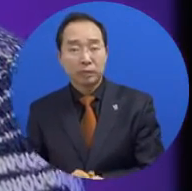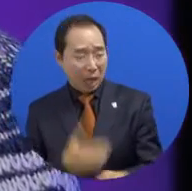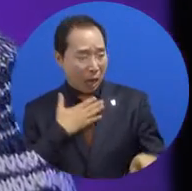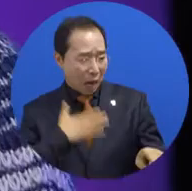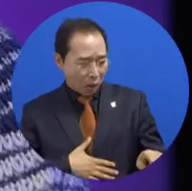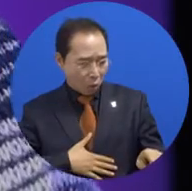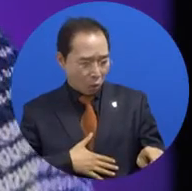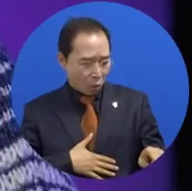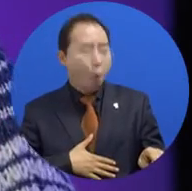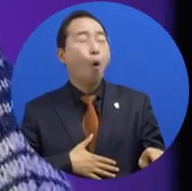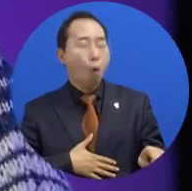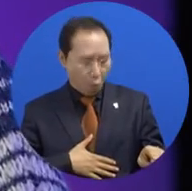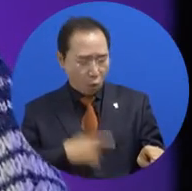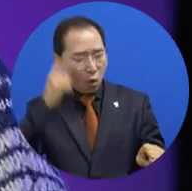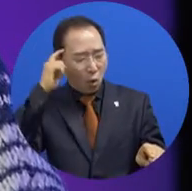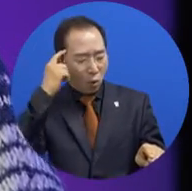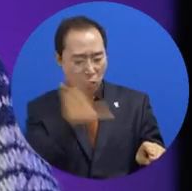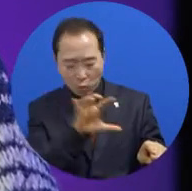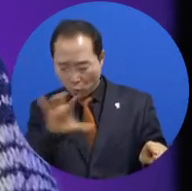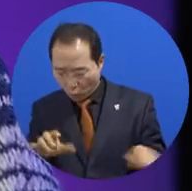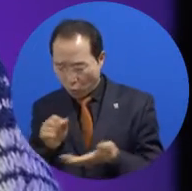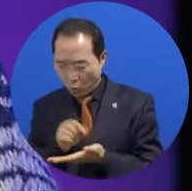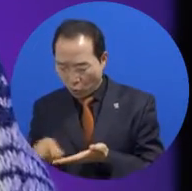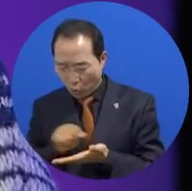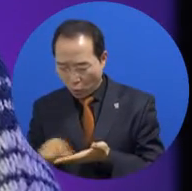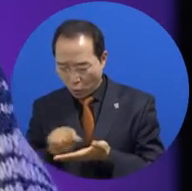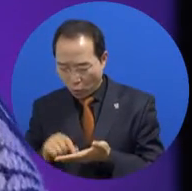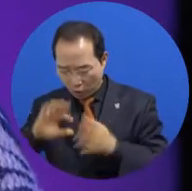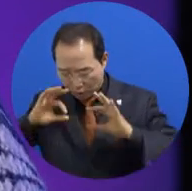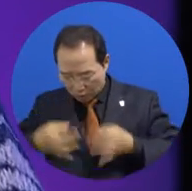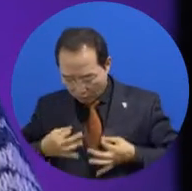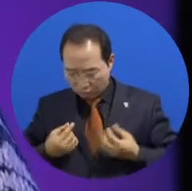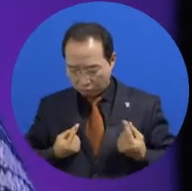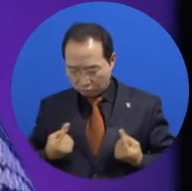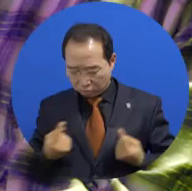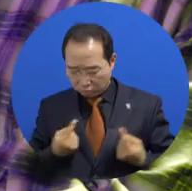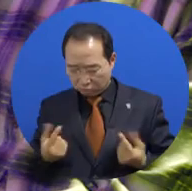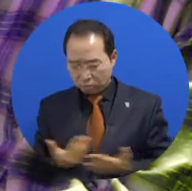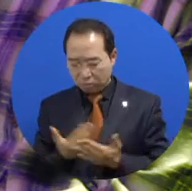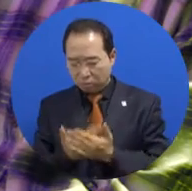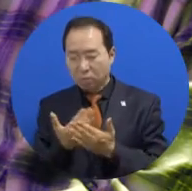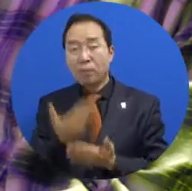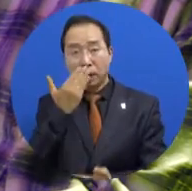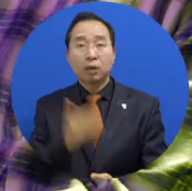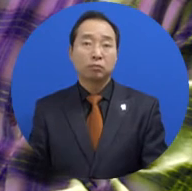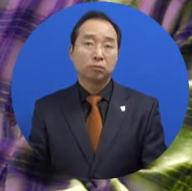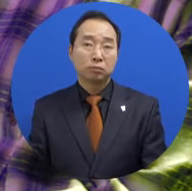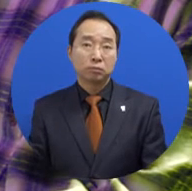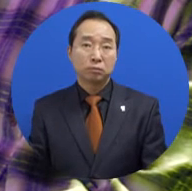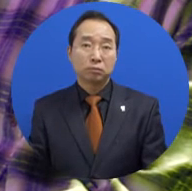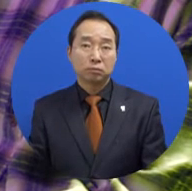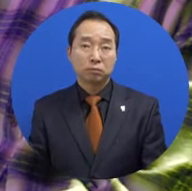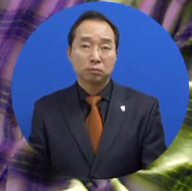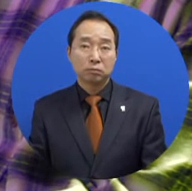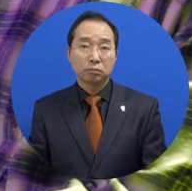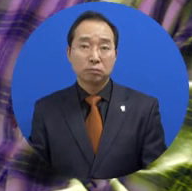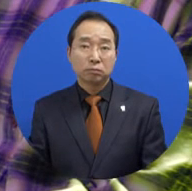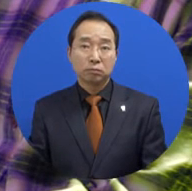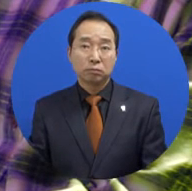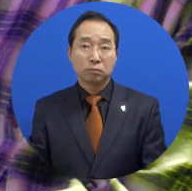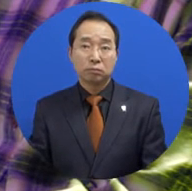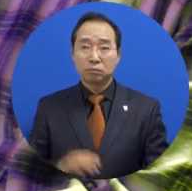쓰는 만큼 내 삶을 내가 다스리고 조절할 수 있어요. 그게 우리 생리가 그래요.